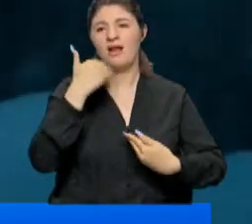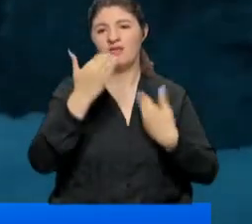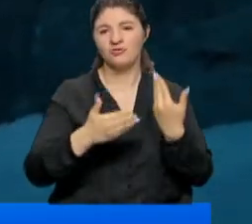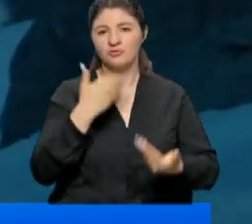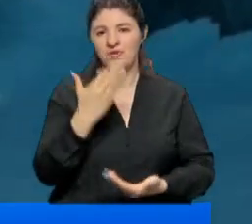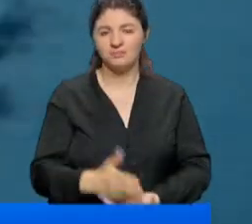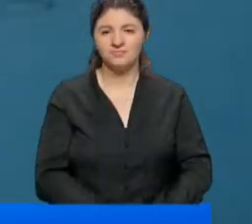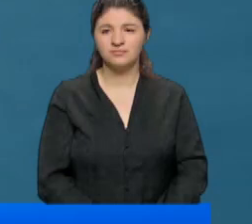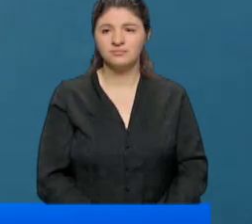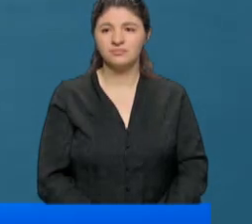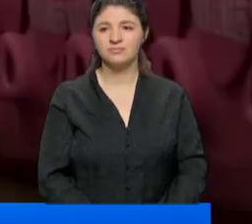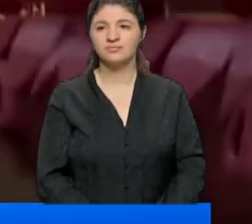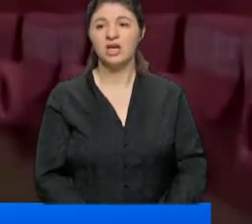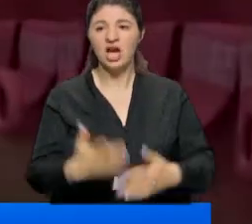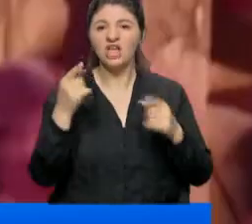ediyor